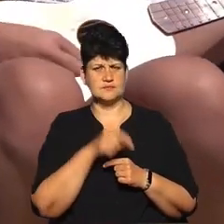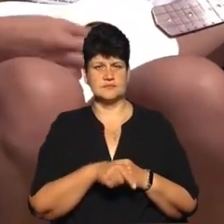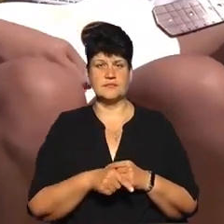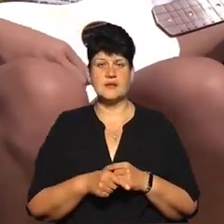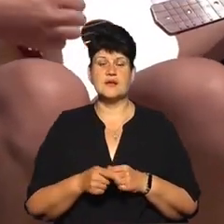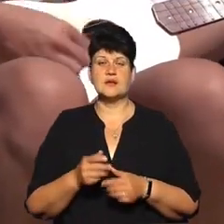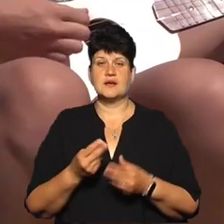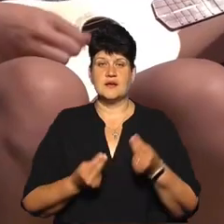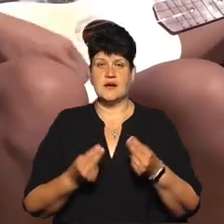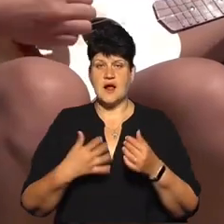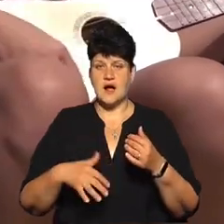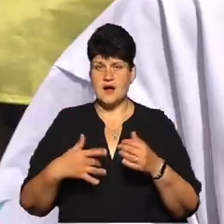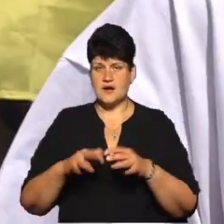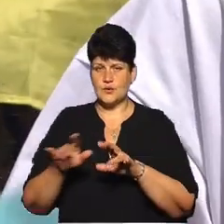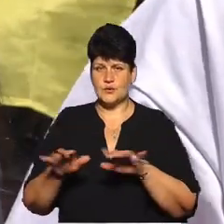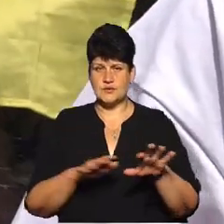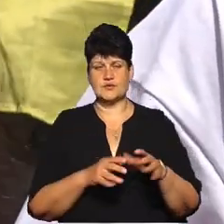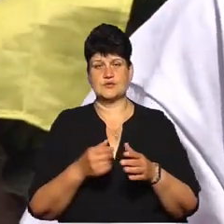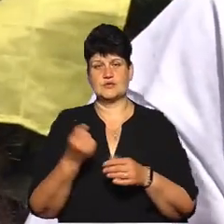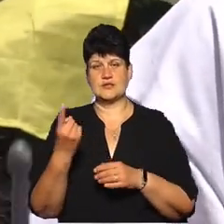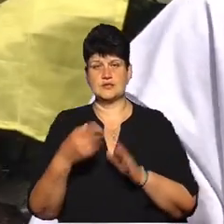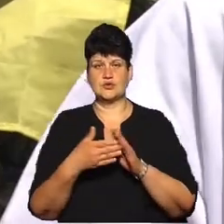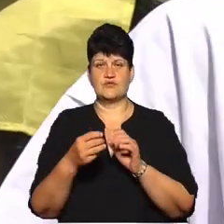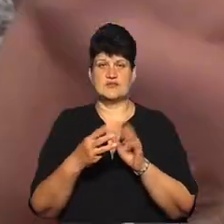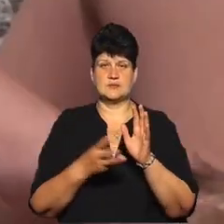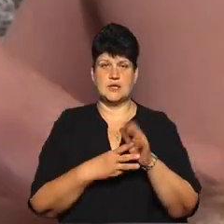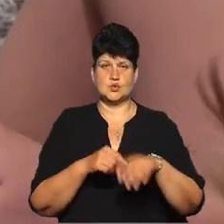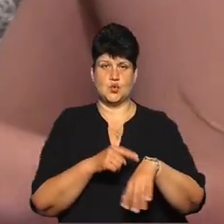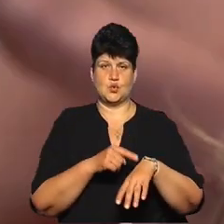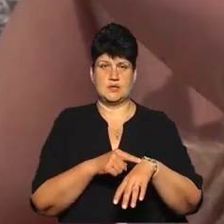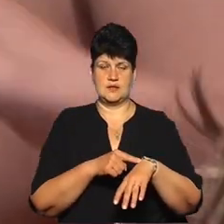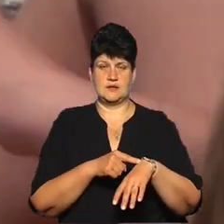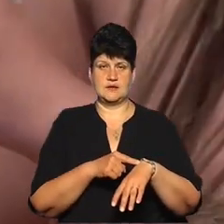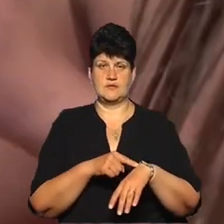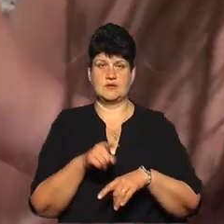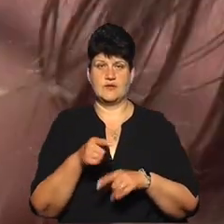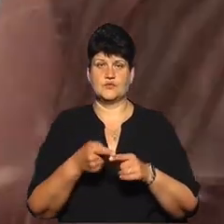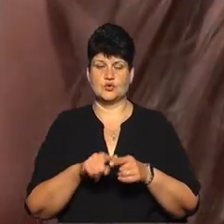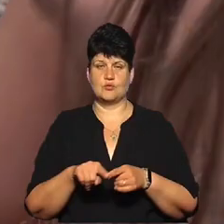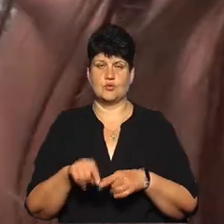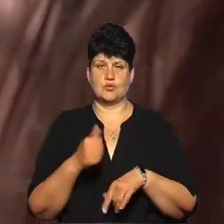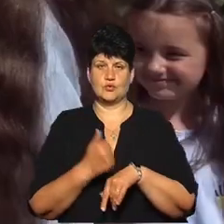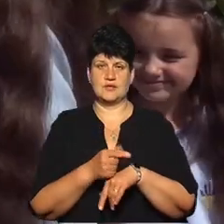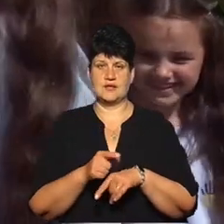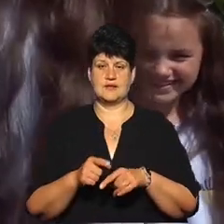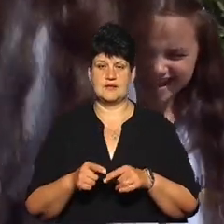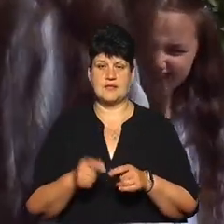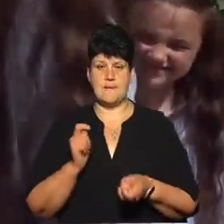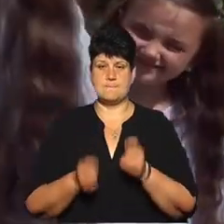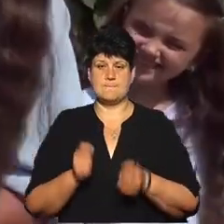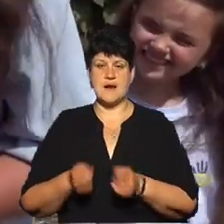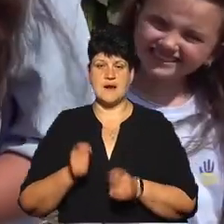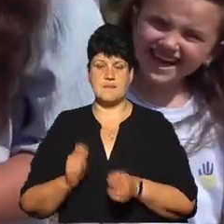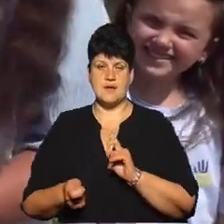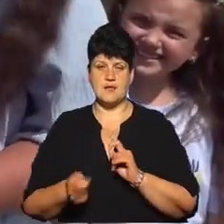з 11 до 18 години, розповідає Софія Жабак. Вона у цьому колективі грає на барабанах. Каже, у